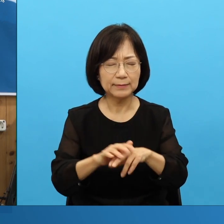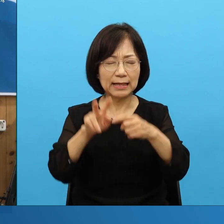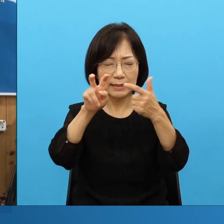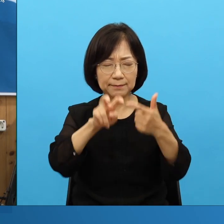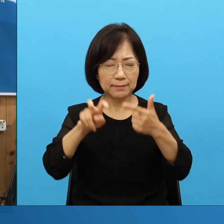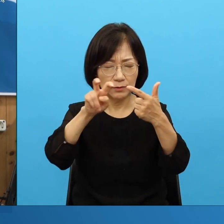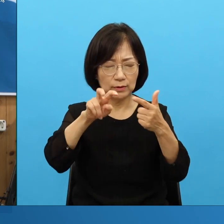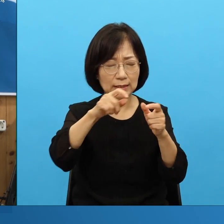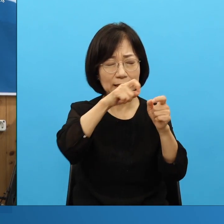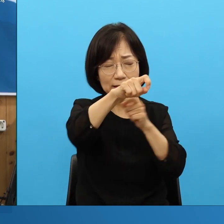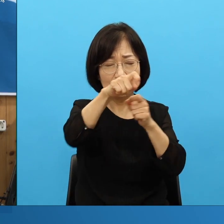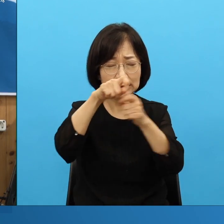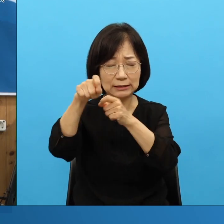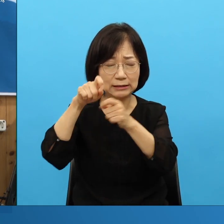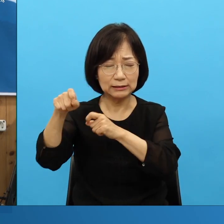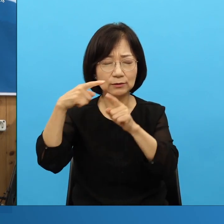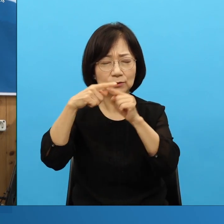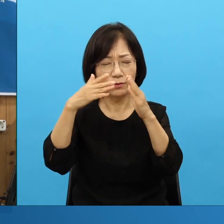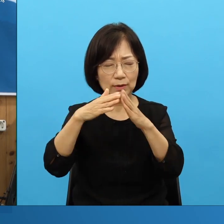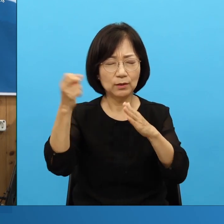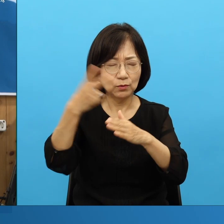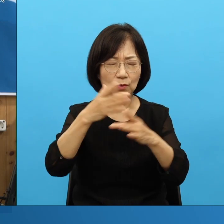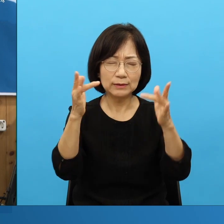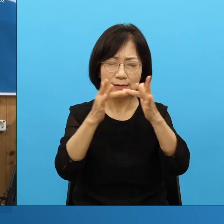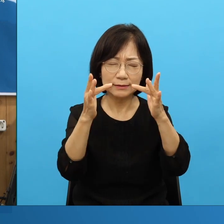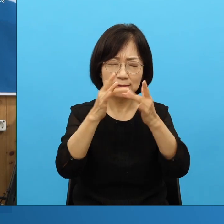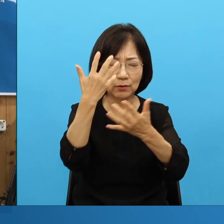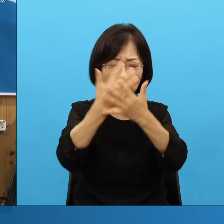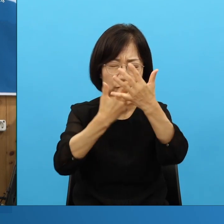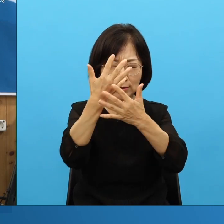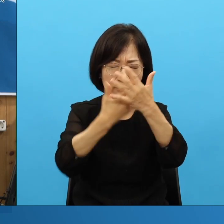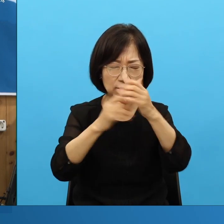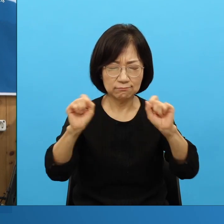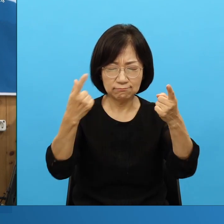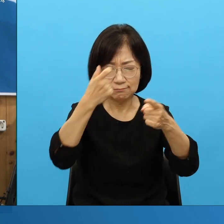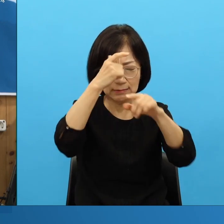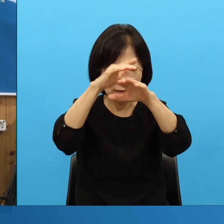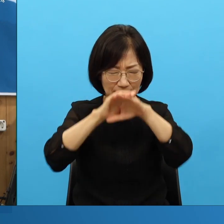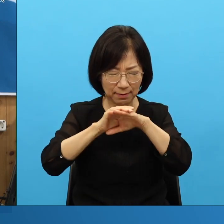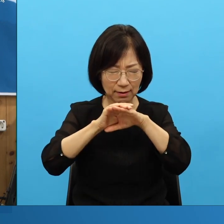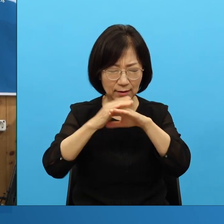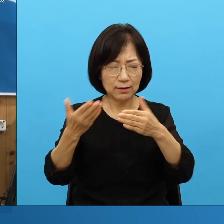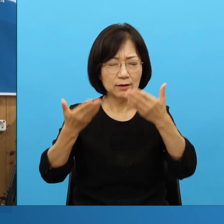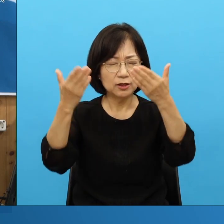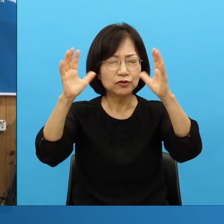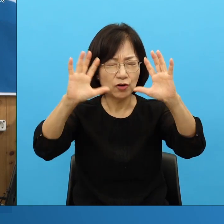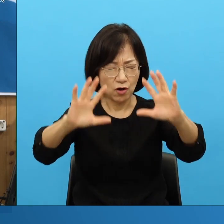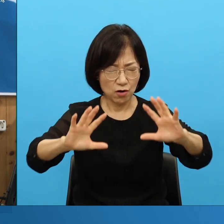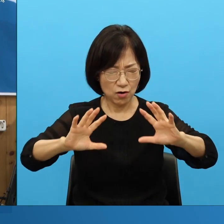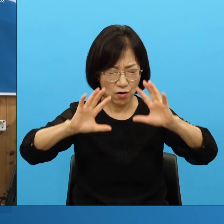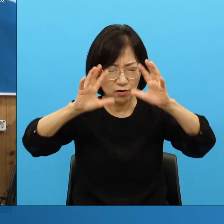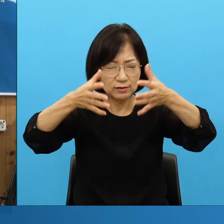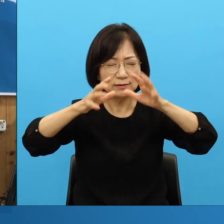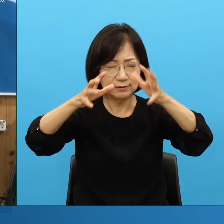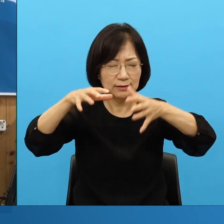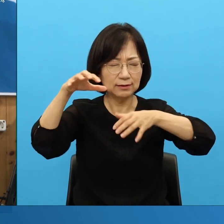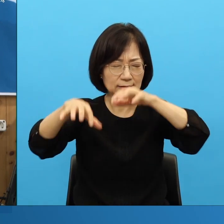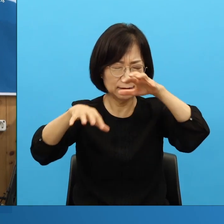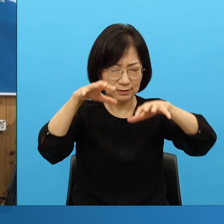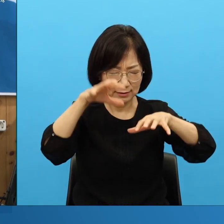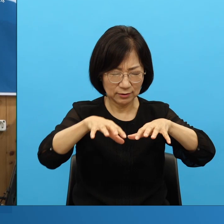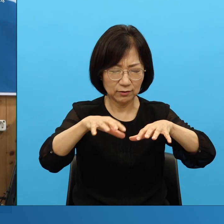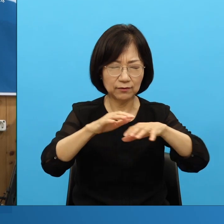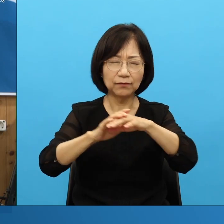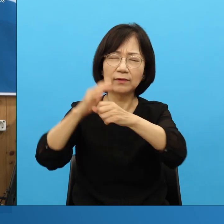주기회들과 위성과 인터넷으로 예배를 함께 드리는 전 세계 하나님의 자녀들이 동일한 은혜를 받게 하옵소서. At this time,